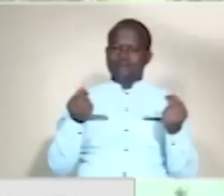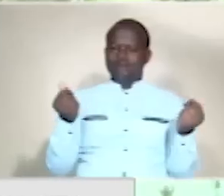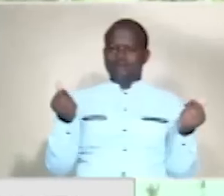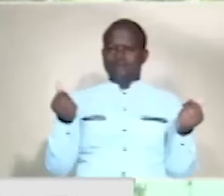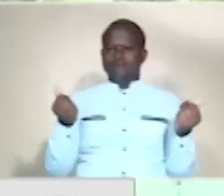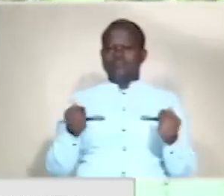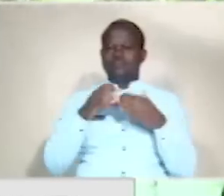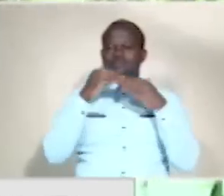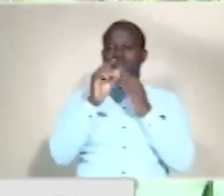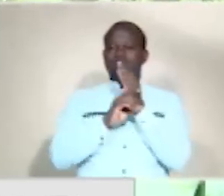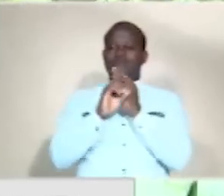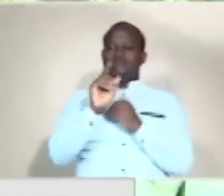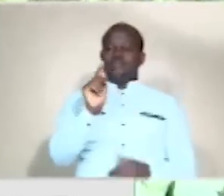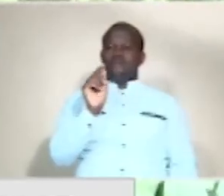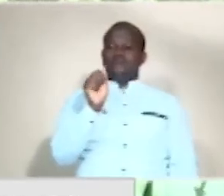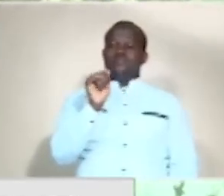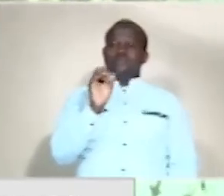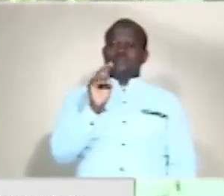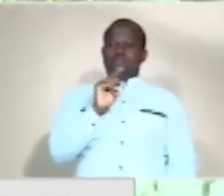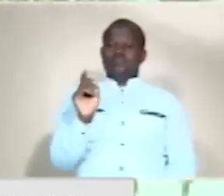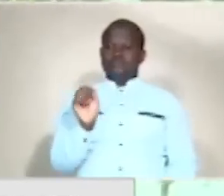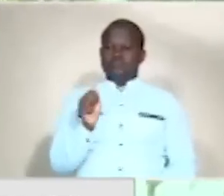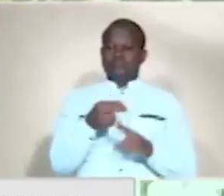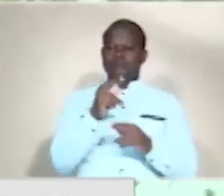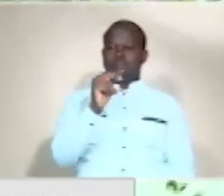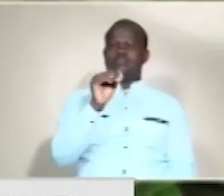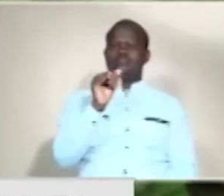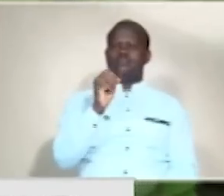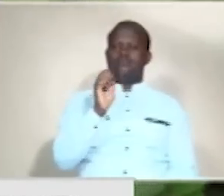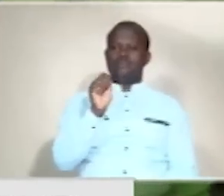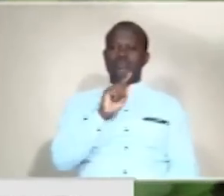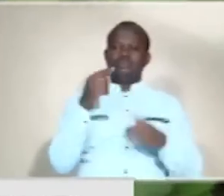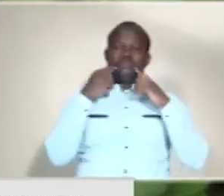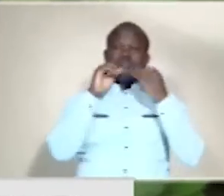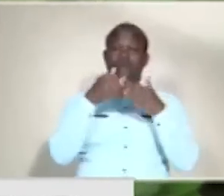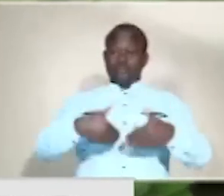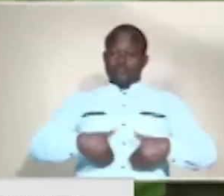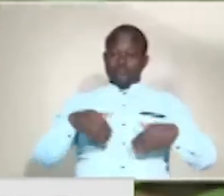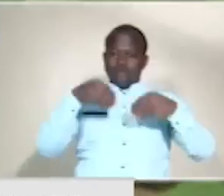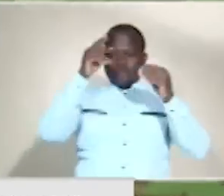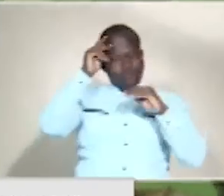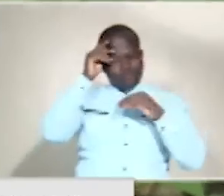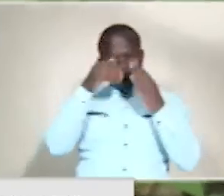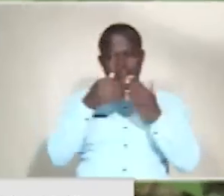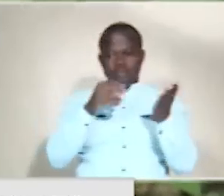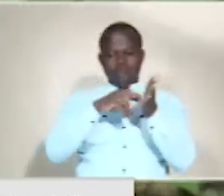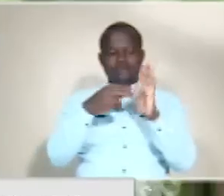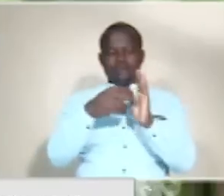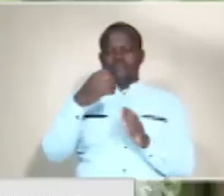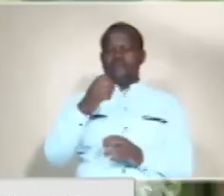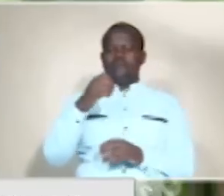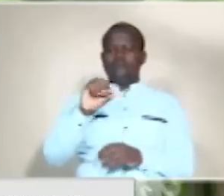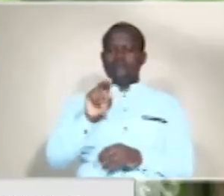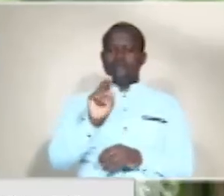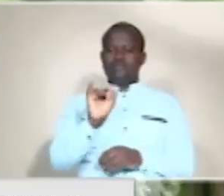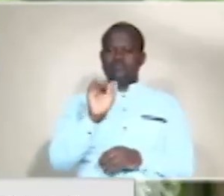nkadukemura. Umuyobozi w'akarere ka Kayunza Nyimazi Jean Bosco avuga ko uru rubyiruko rukwiye kumva ko guhabwa ubumenyi n'umushinga wa kwipu ari